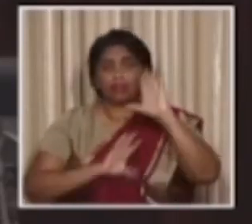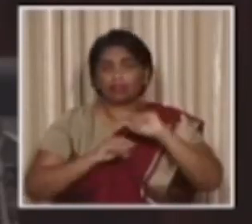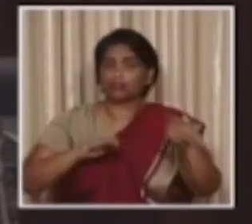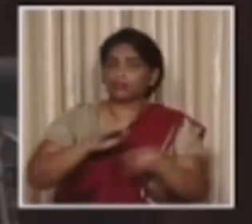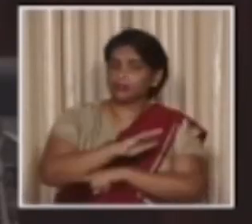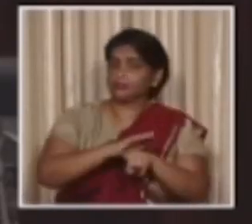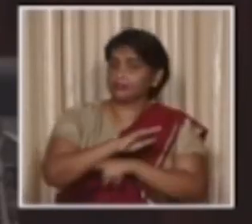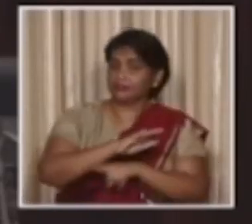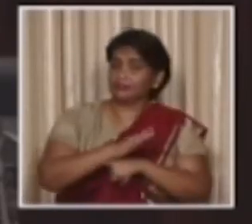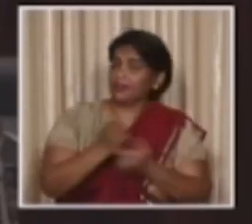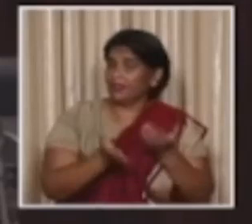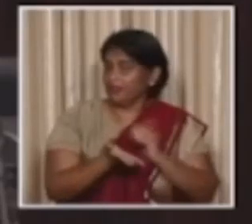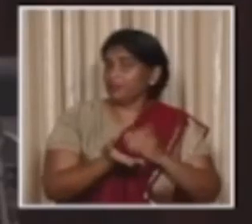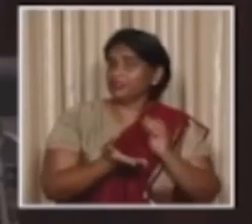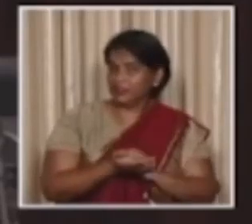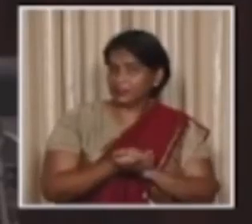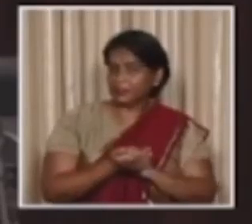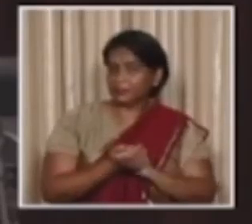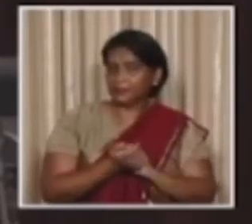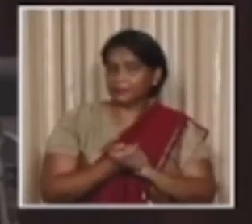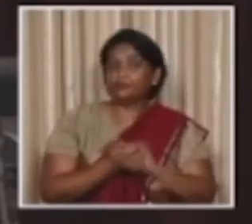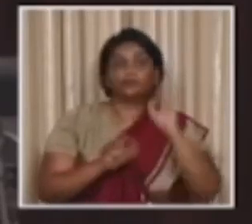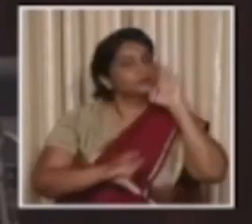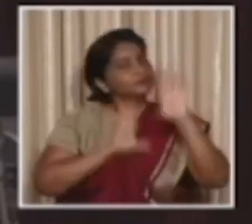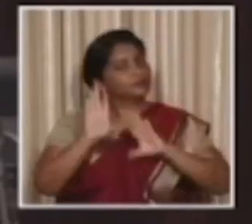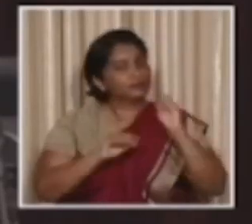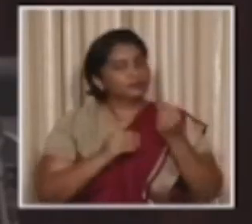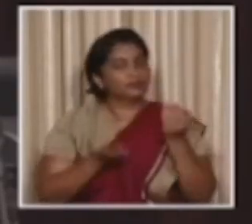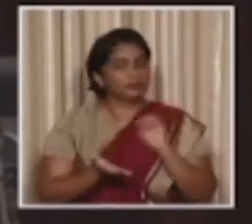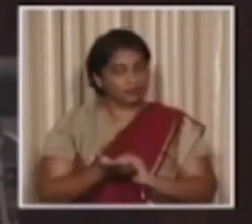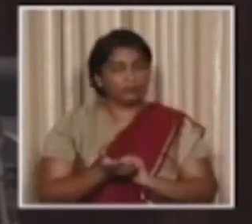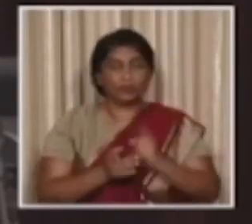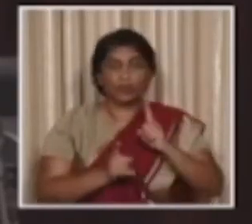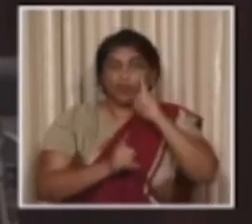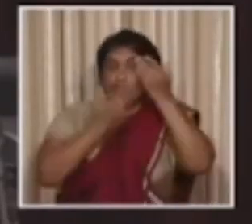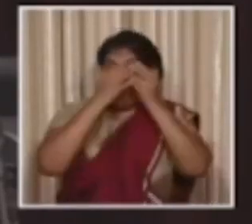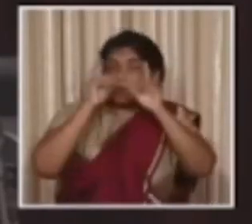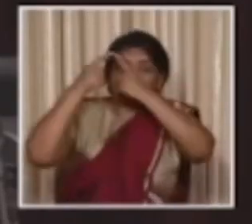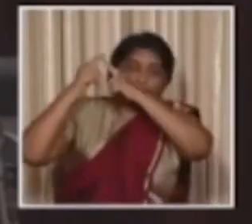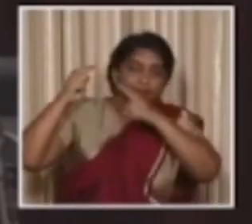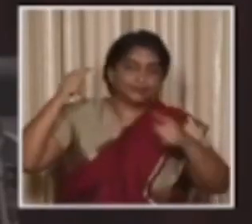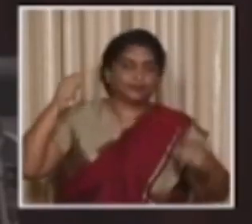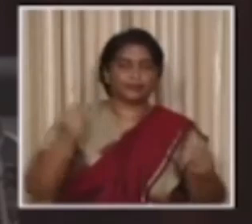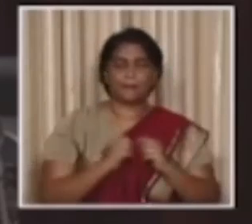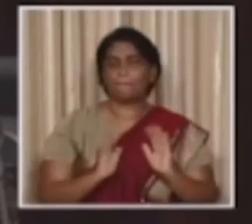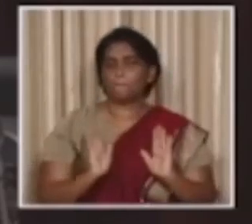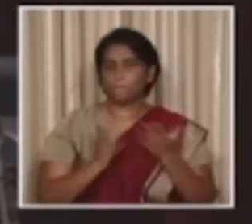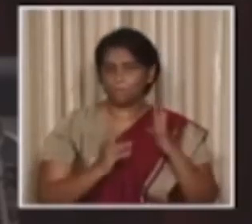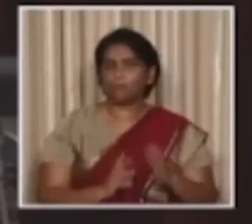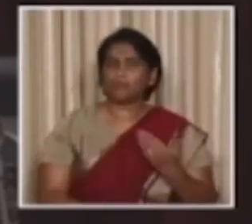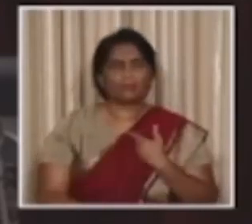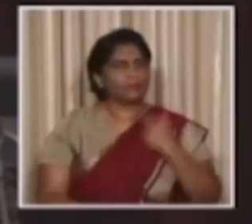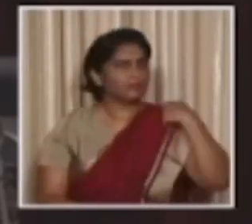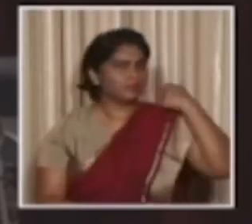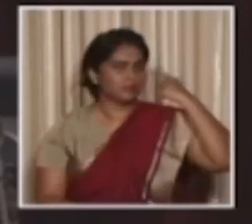කරගෙන ඒ වගේම මේ තොරතුරු නැවතවතාවක් අර මුල සිටම ඒ ක්‍රියාපටිපාටිය ආරම්භ කරලා තියෙනවා. ඉතින් මං